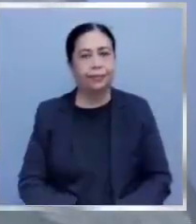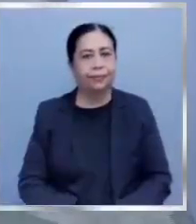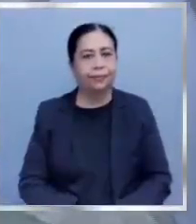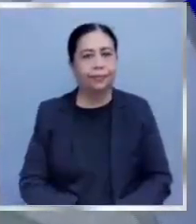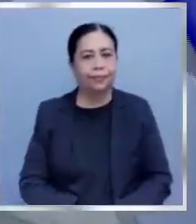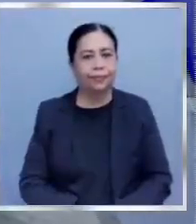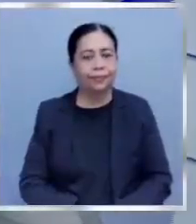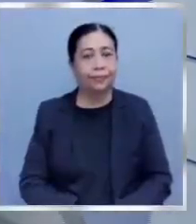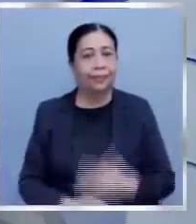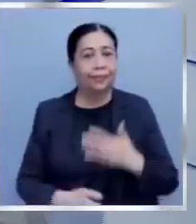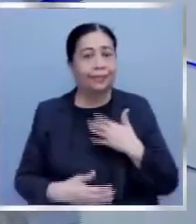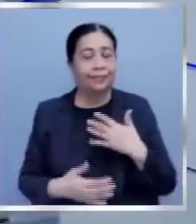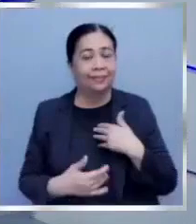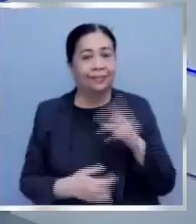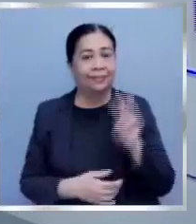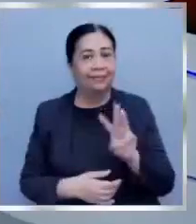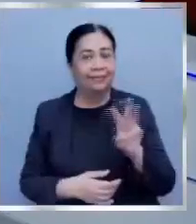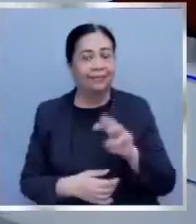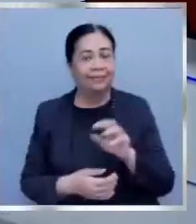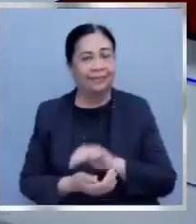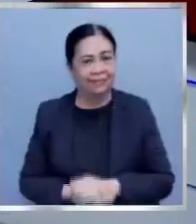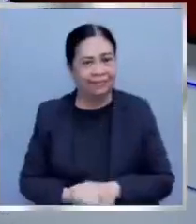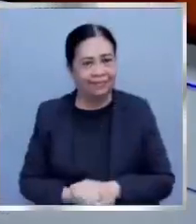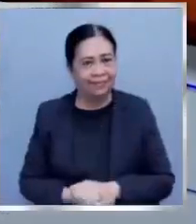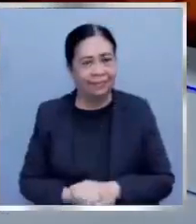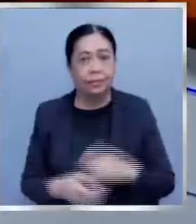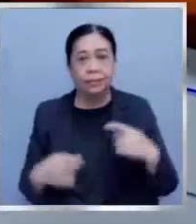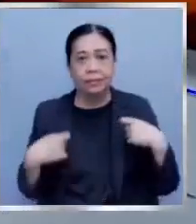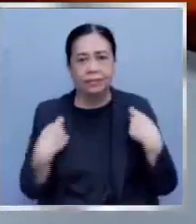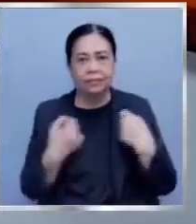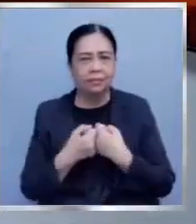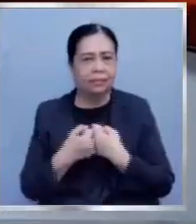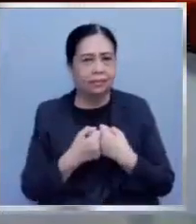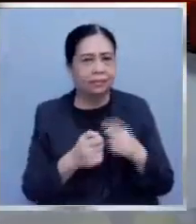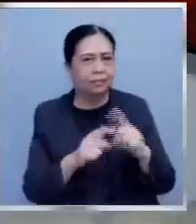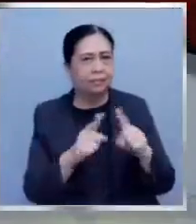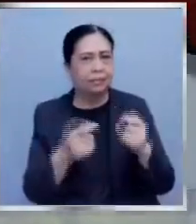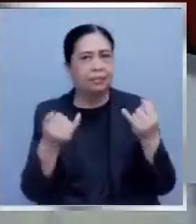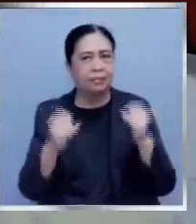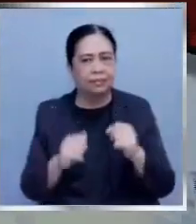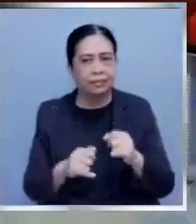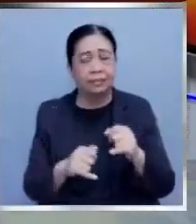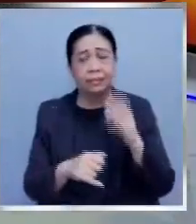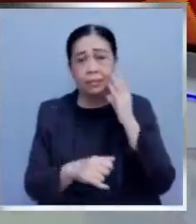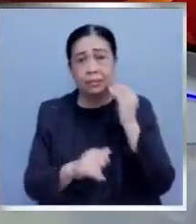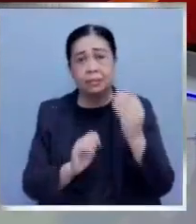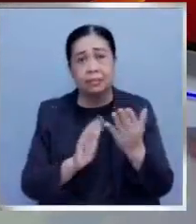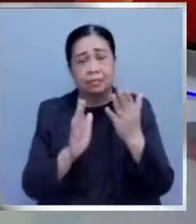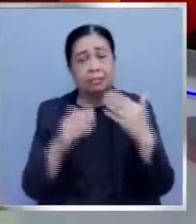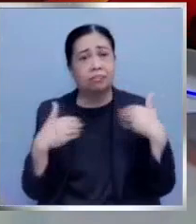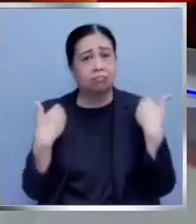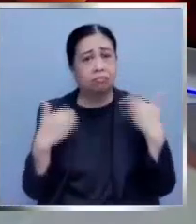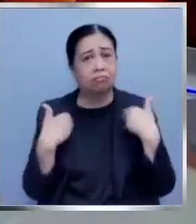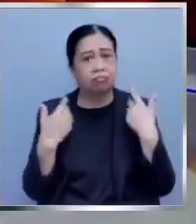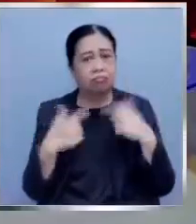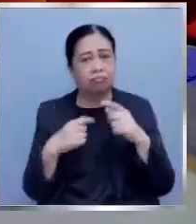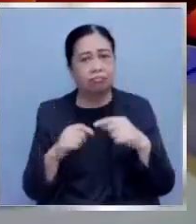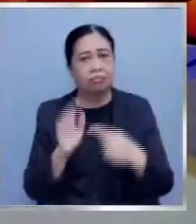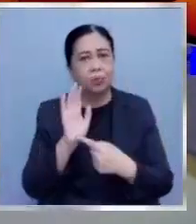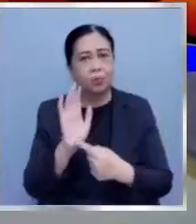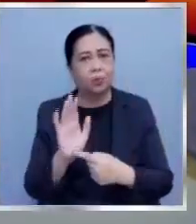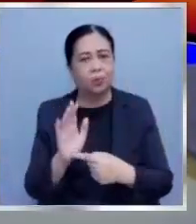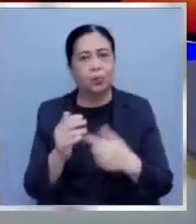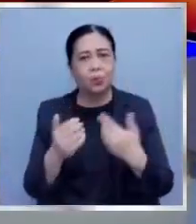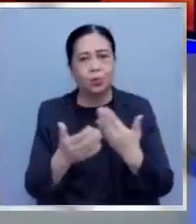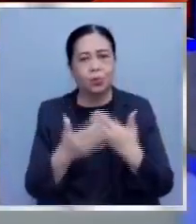Happy midweek, chikahan, mga kapuso! Teenage struggles at iba't ibang issues na kinakaharap ng mga kabataan ang bibida sa newest youth-oriented